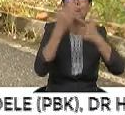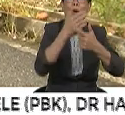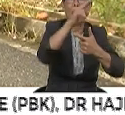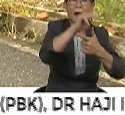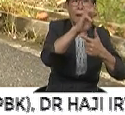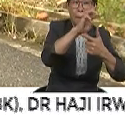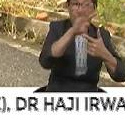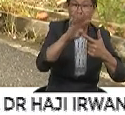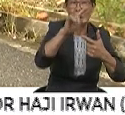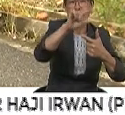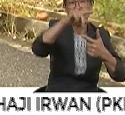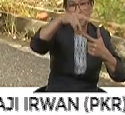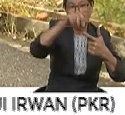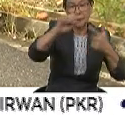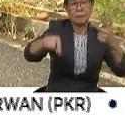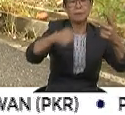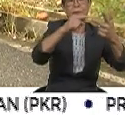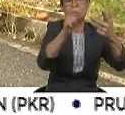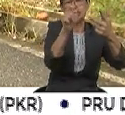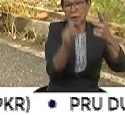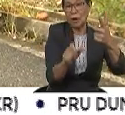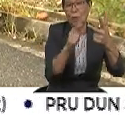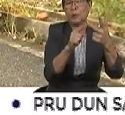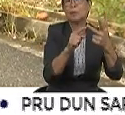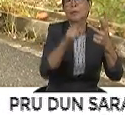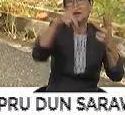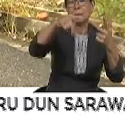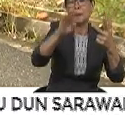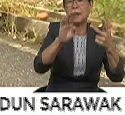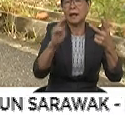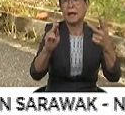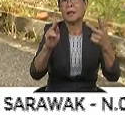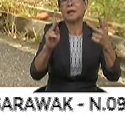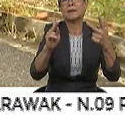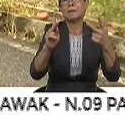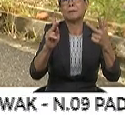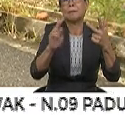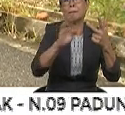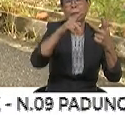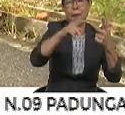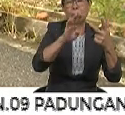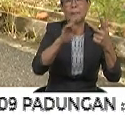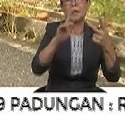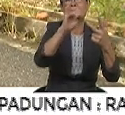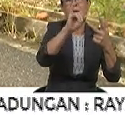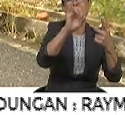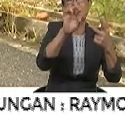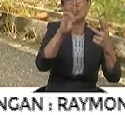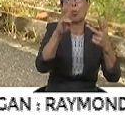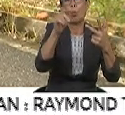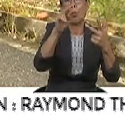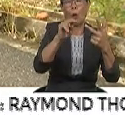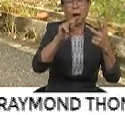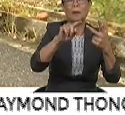dunia 644 link ini dan calon dariapada pb.key Pati bumi kenyalang Irwan Iskandar